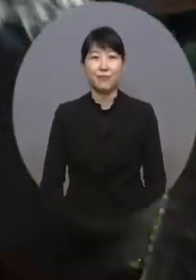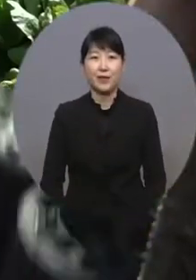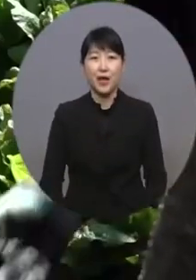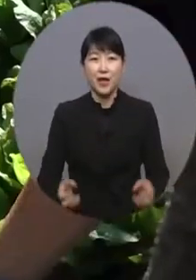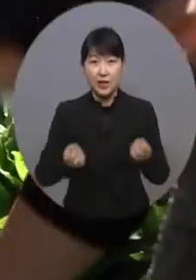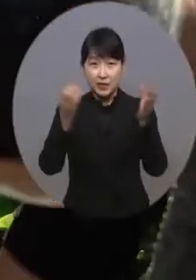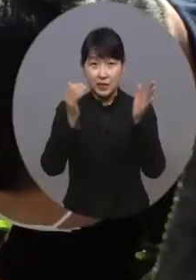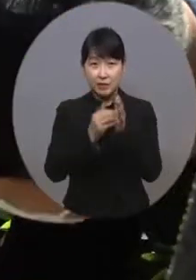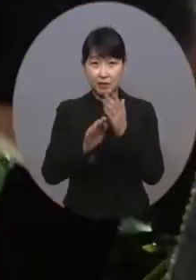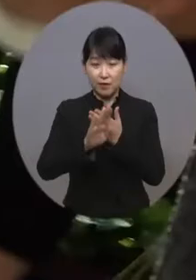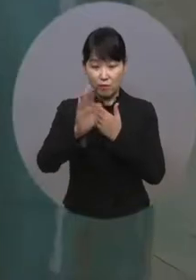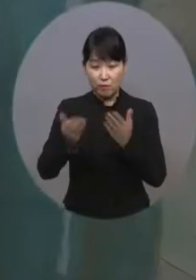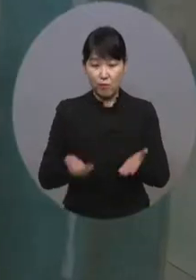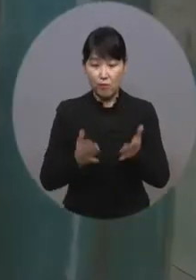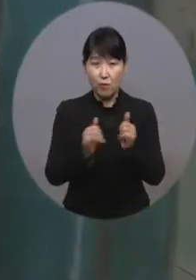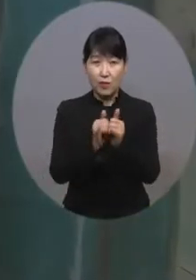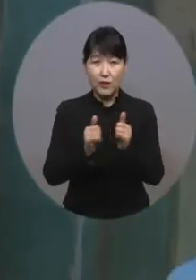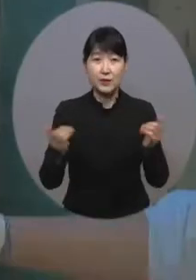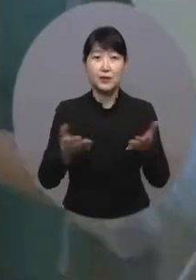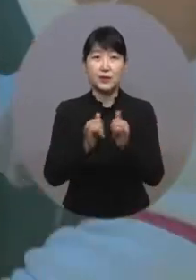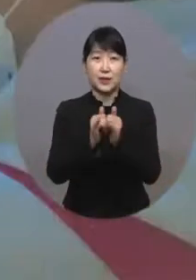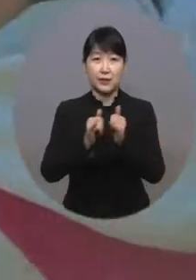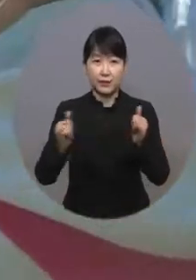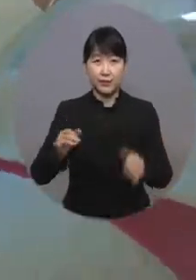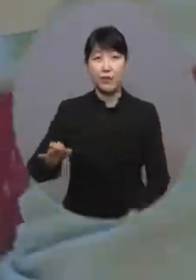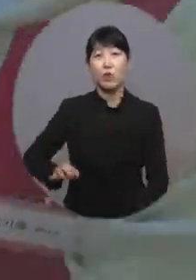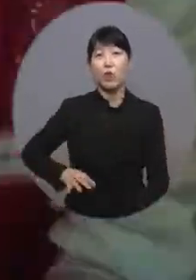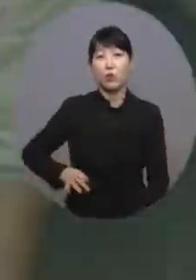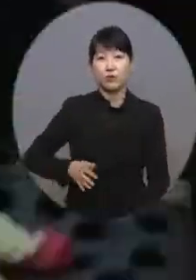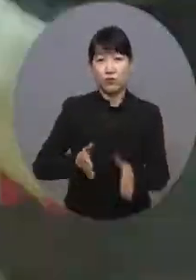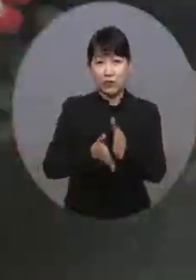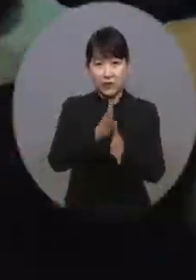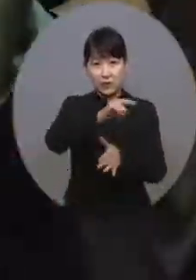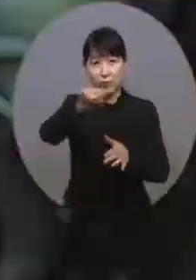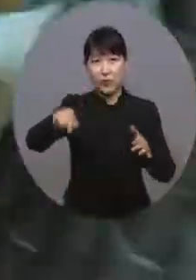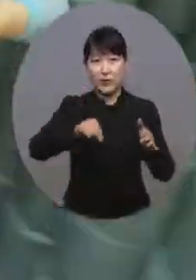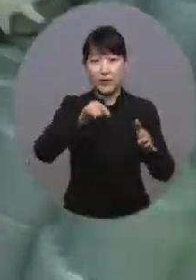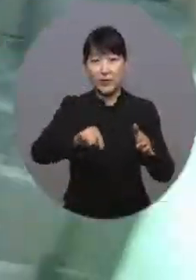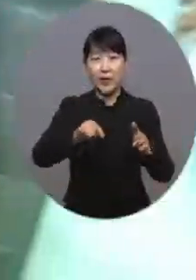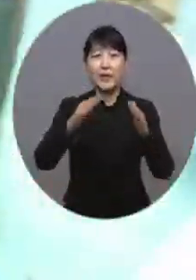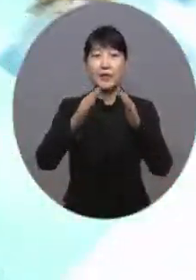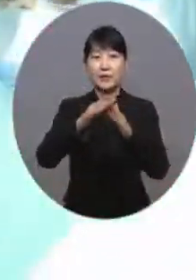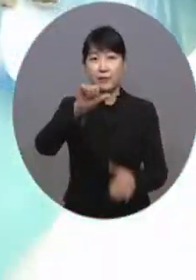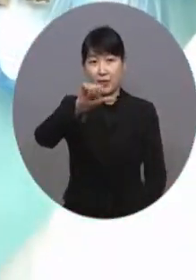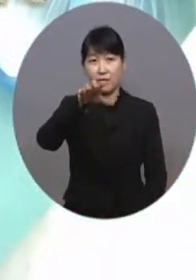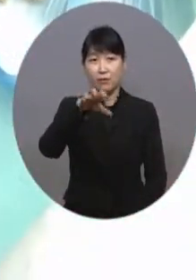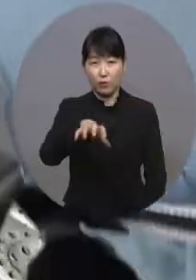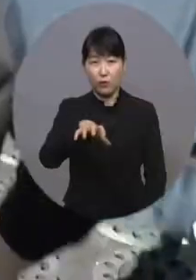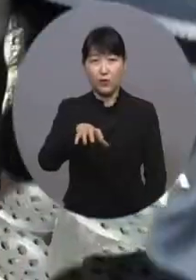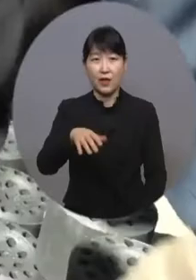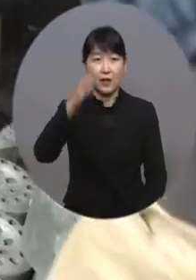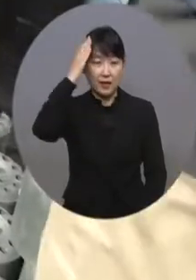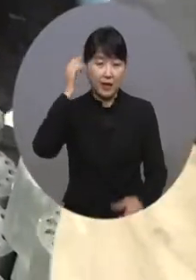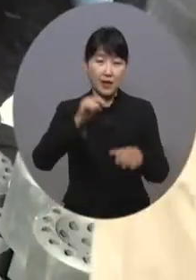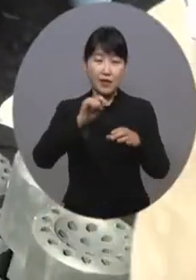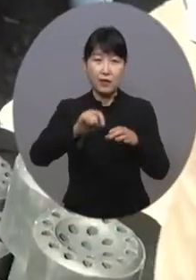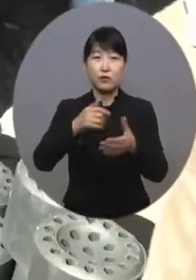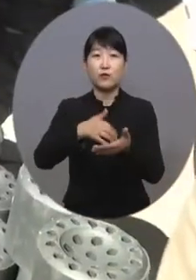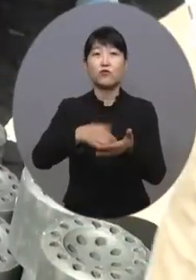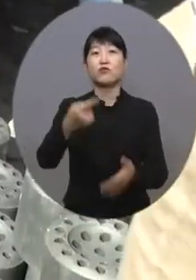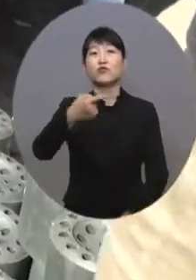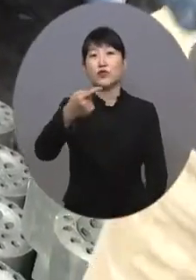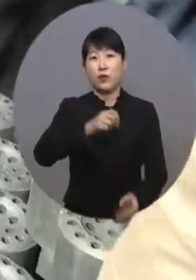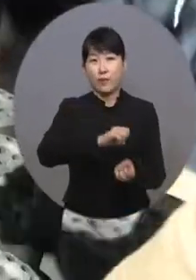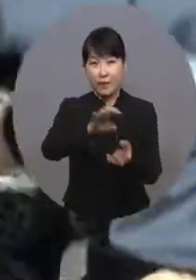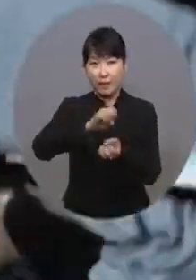이후에는 자원봉사자들과 직원이 원주시 원인동 지역 다섯 연탄 가구에 연탄 천장을 배송했습니다. 집안 마당에 연탄을